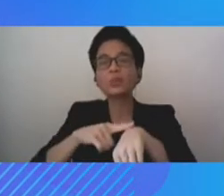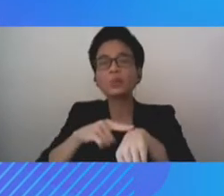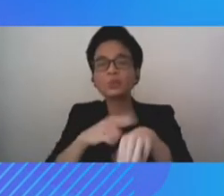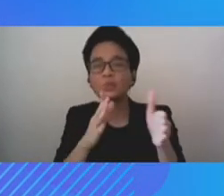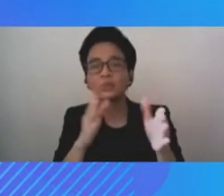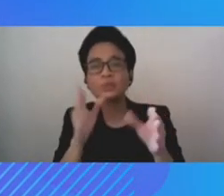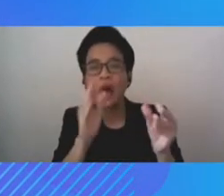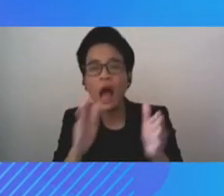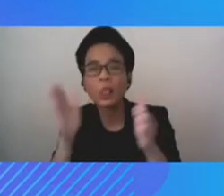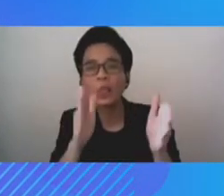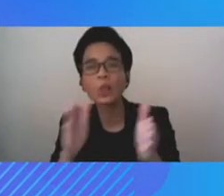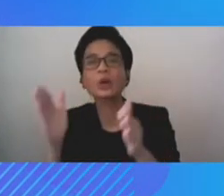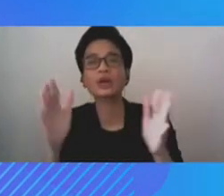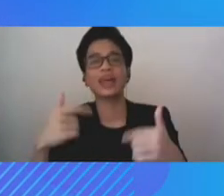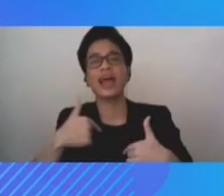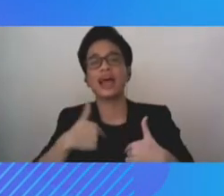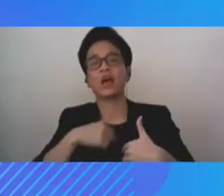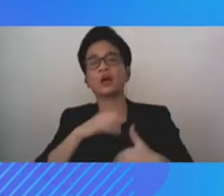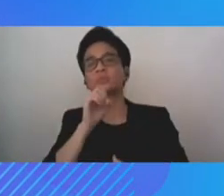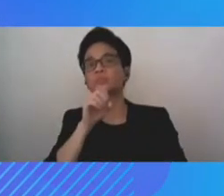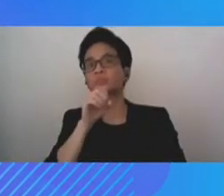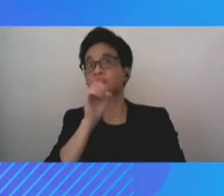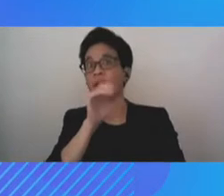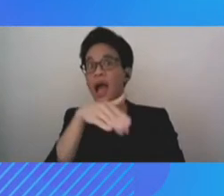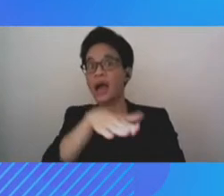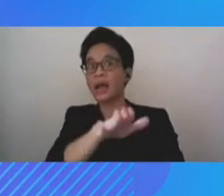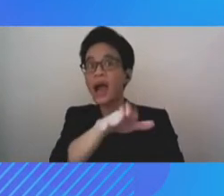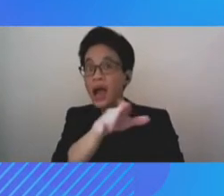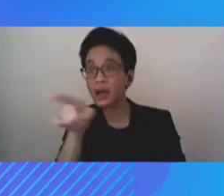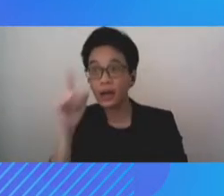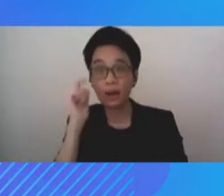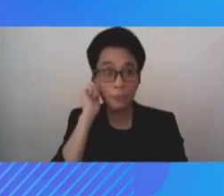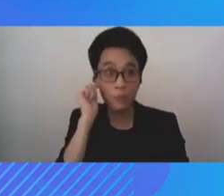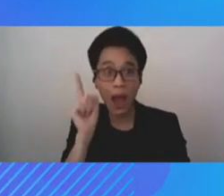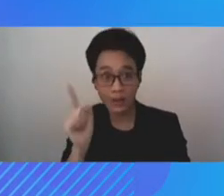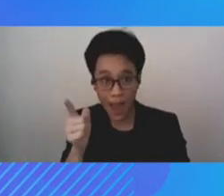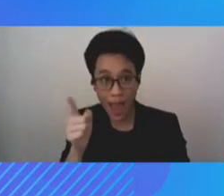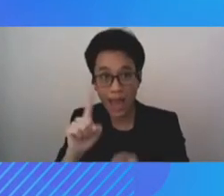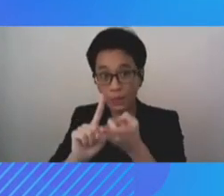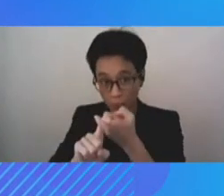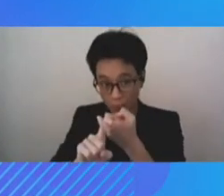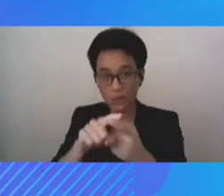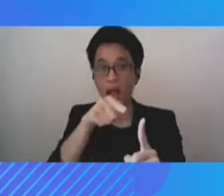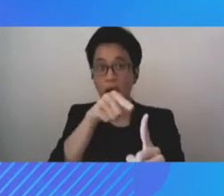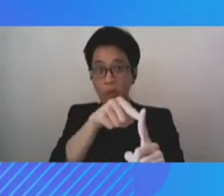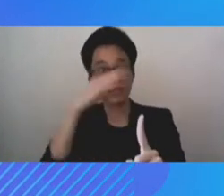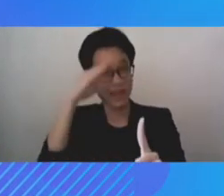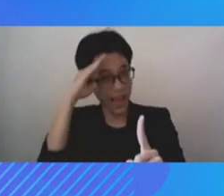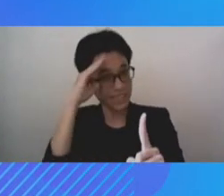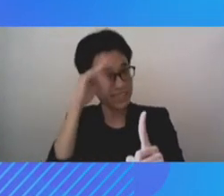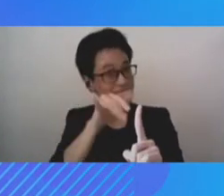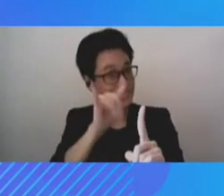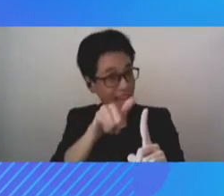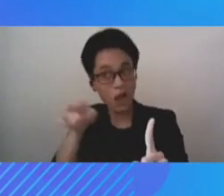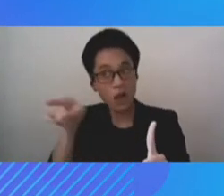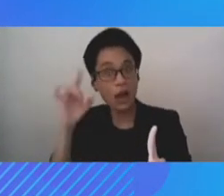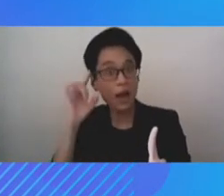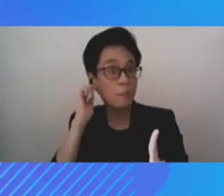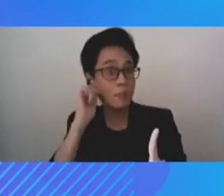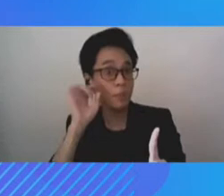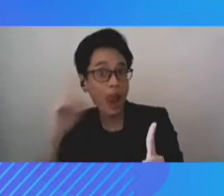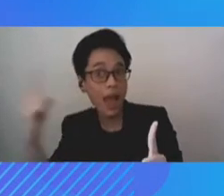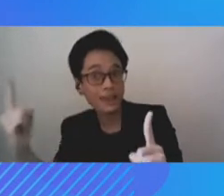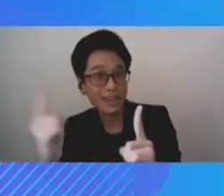saya bermain sama yang lain. Saya bilang kalau cewek, kalau kamu laki-laki, nah itu nanti